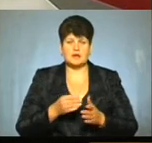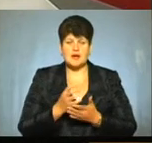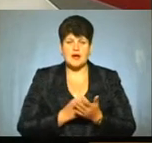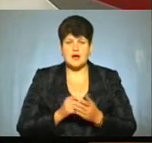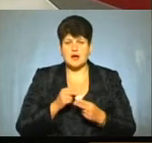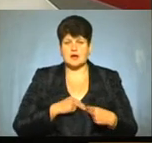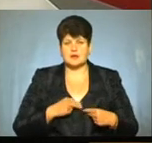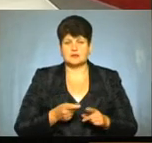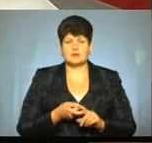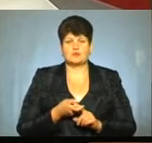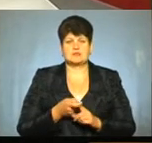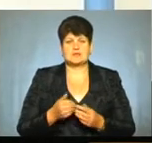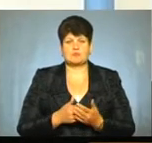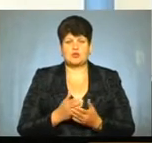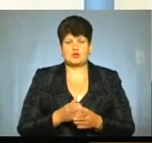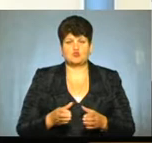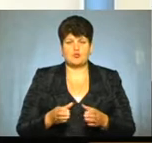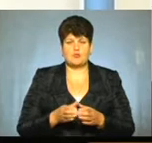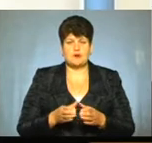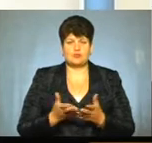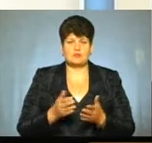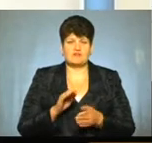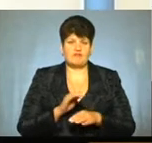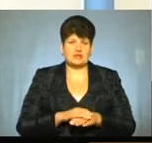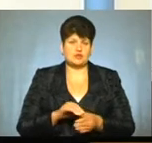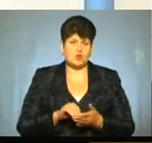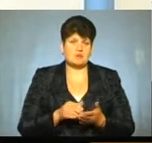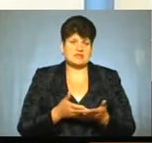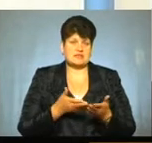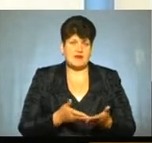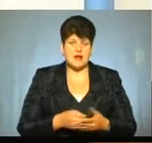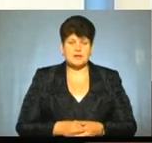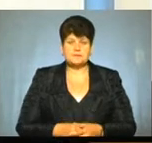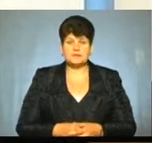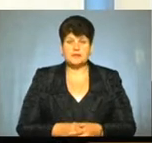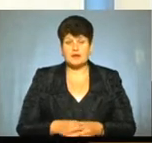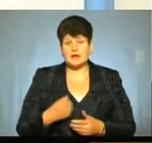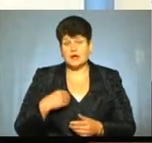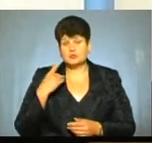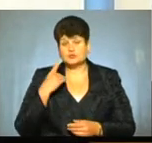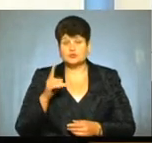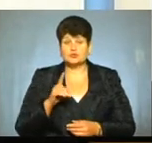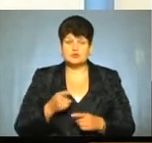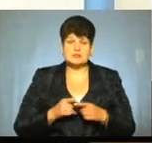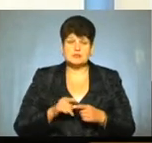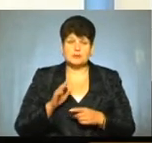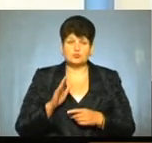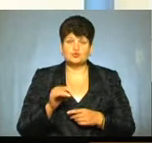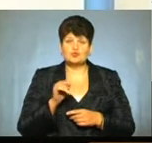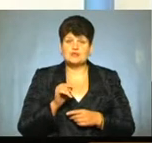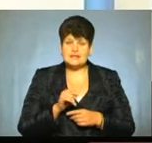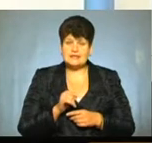пов'язані з політичною партією, яку він фактично представляє. Ось, тобто, я думаю, що це будуть